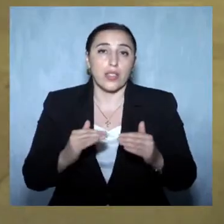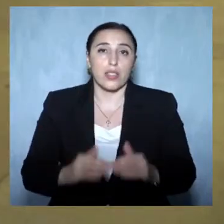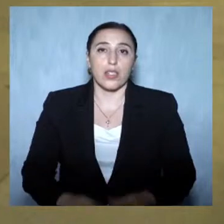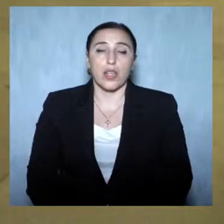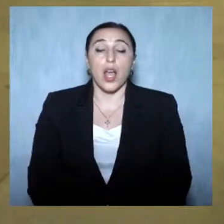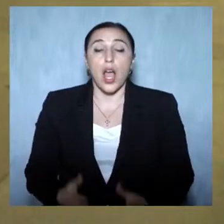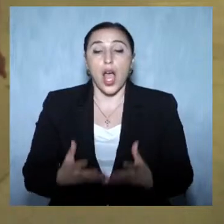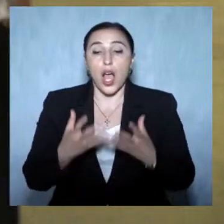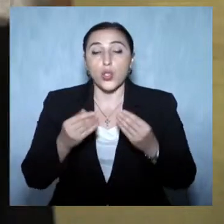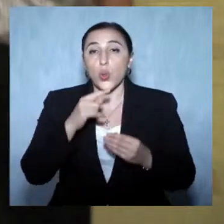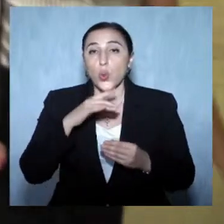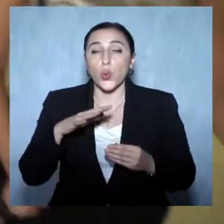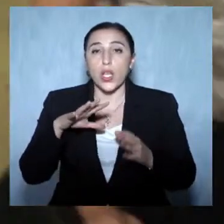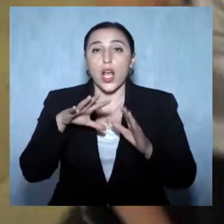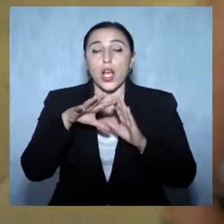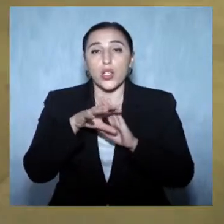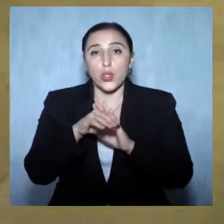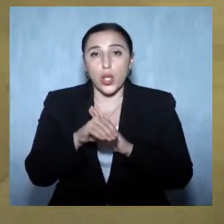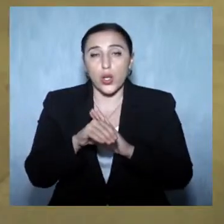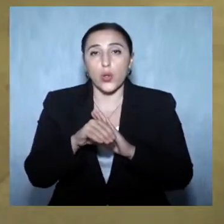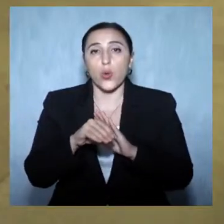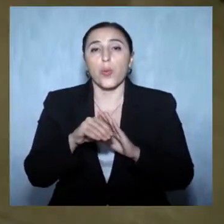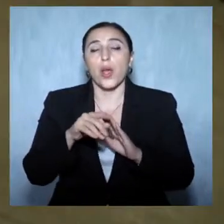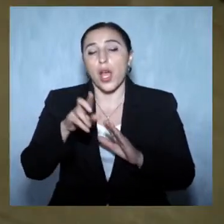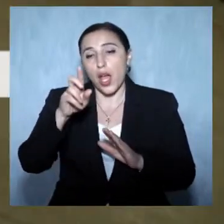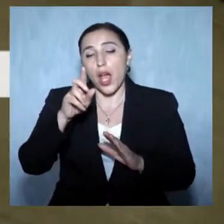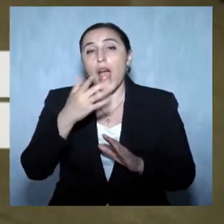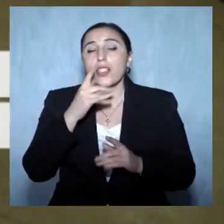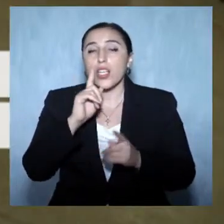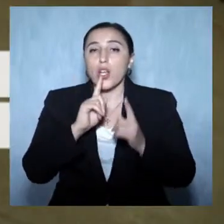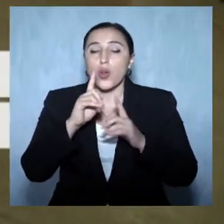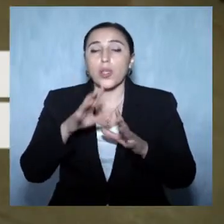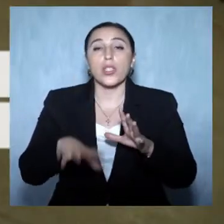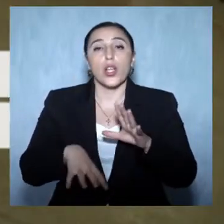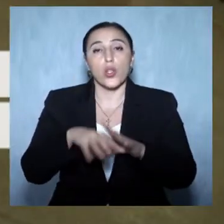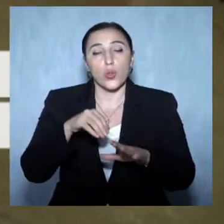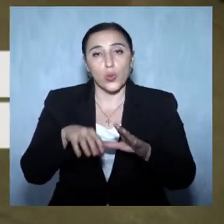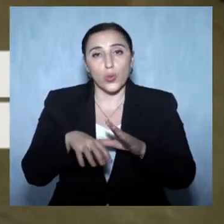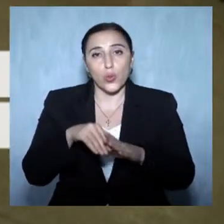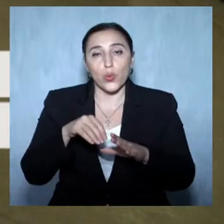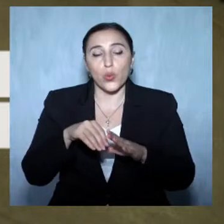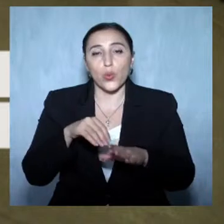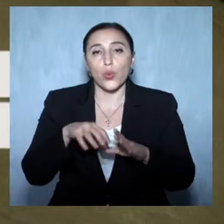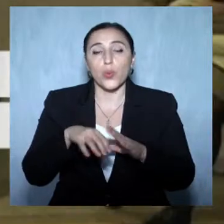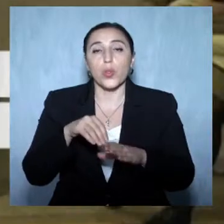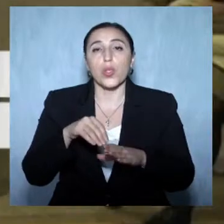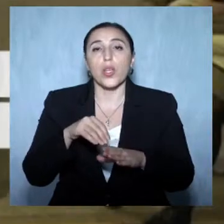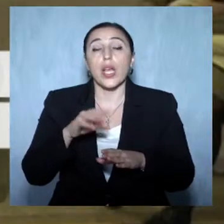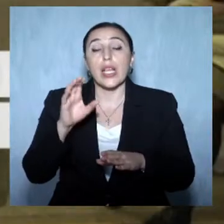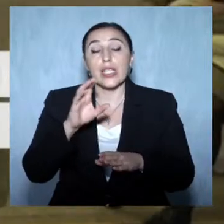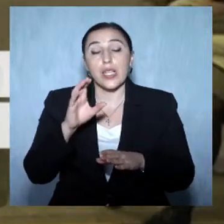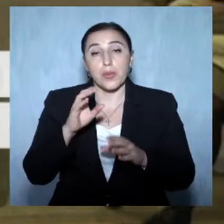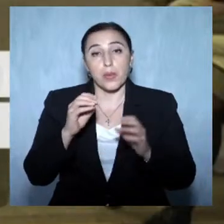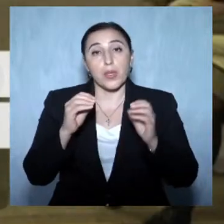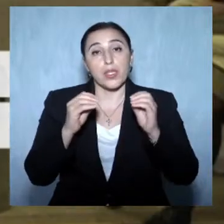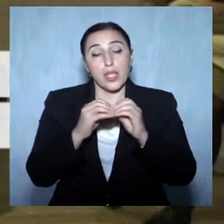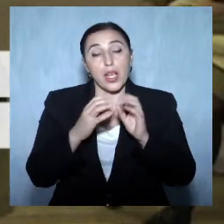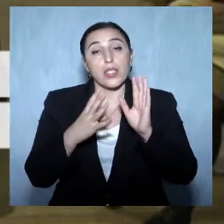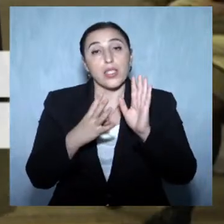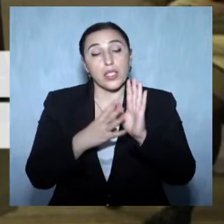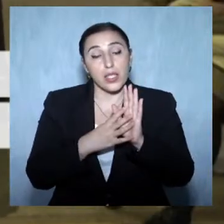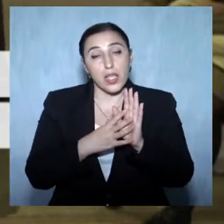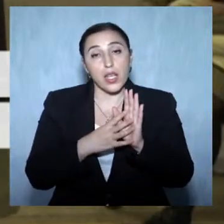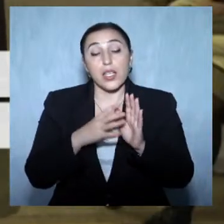Այսօր որ Հուսաստանում մեկնարկել են պետ դումայը ընդրությունները Քրարկության հիմնական որը համարվում է սեպտեմբերի 19-ին